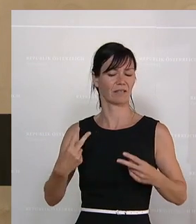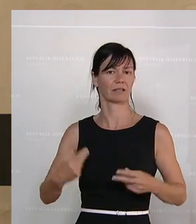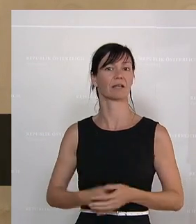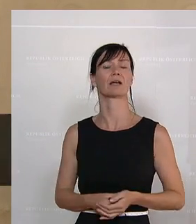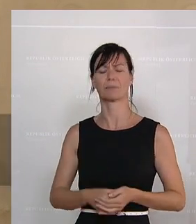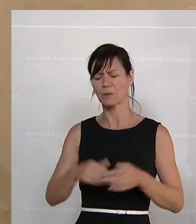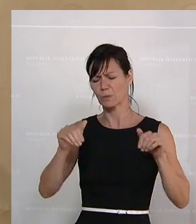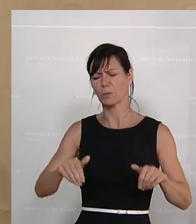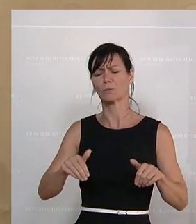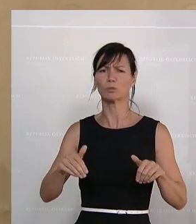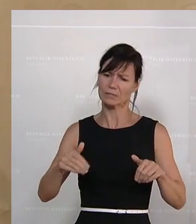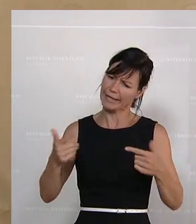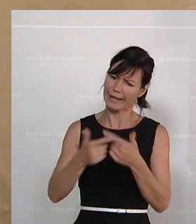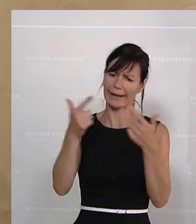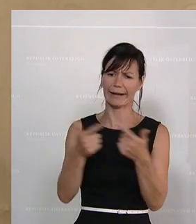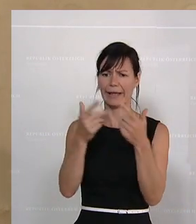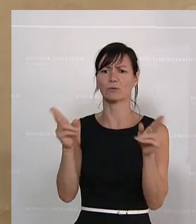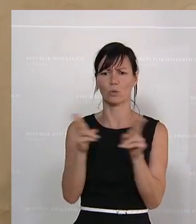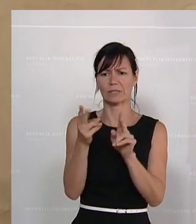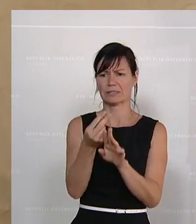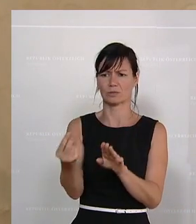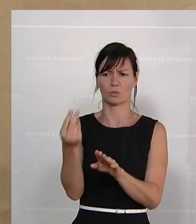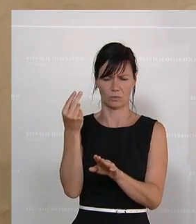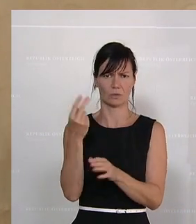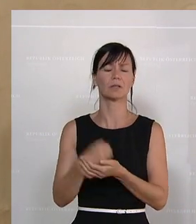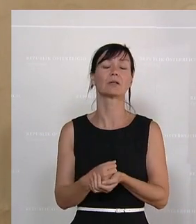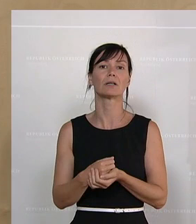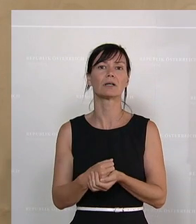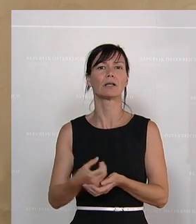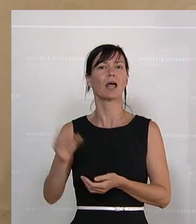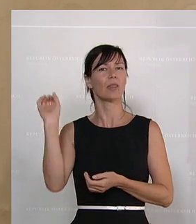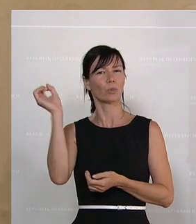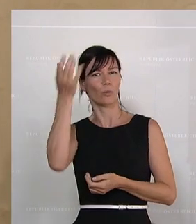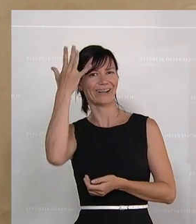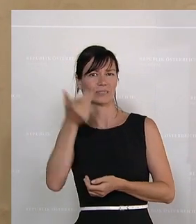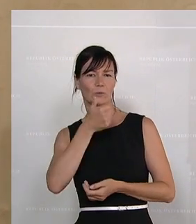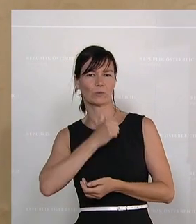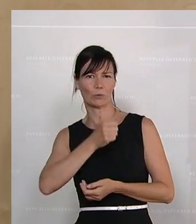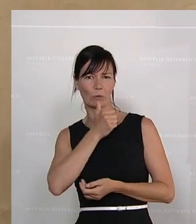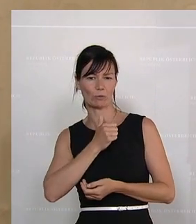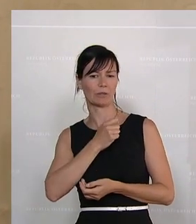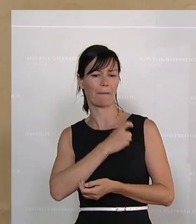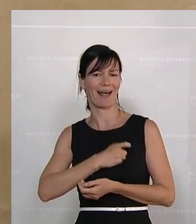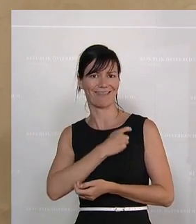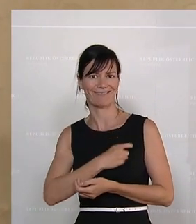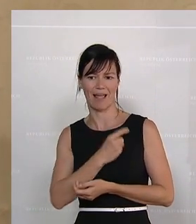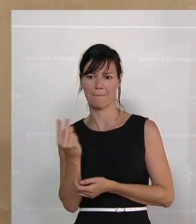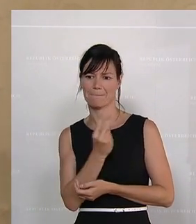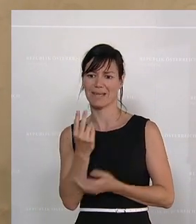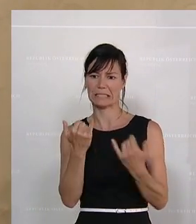muss ich ein bisschen zurückgehen werde damen und herren türkisgrün greift in diesen krisenzeiten